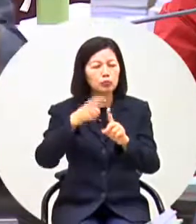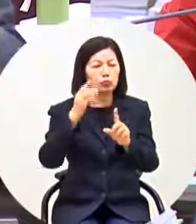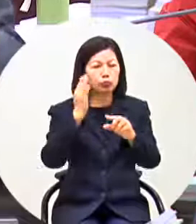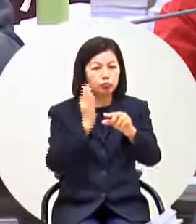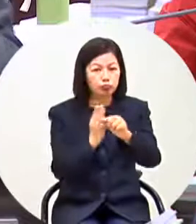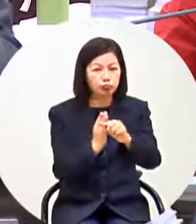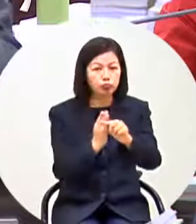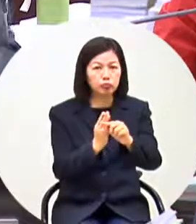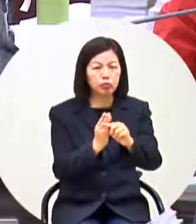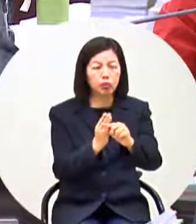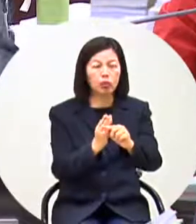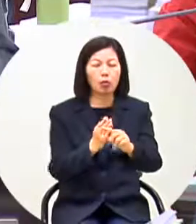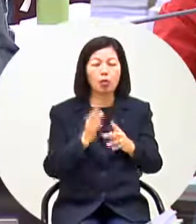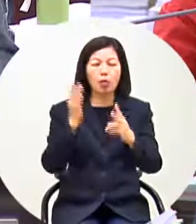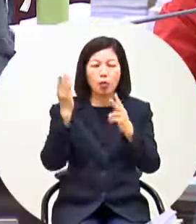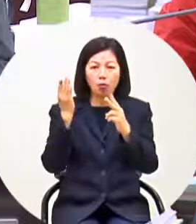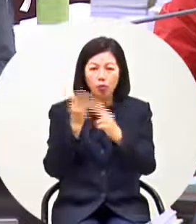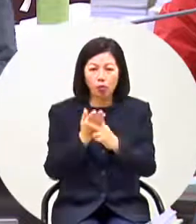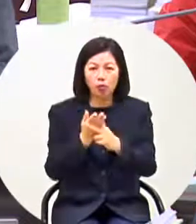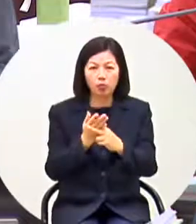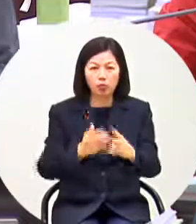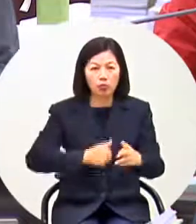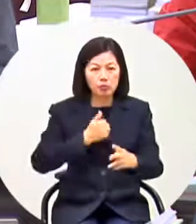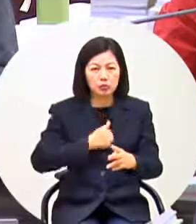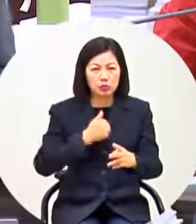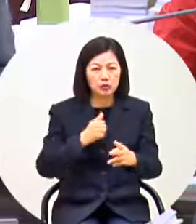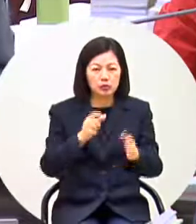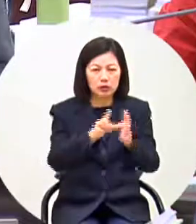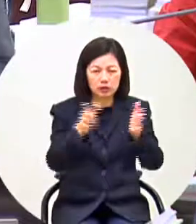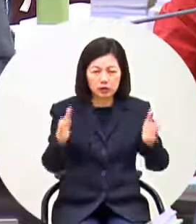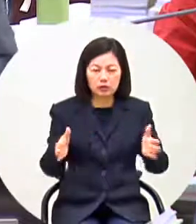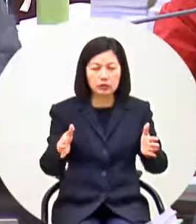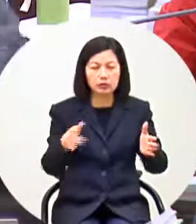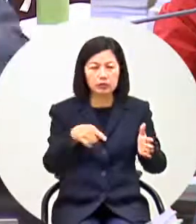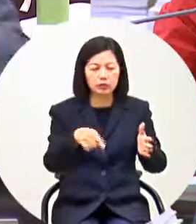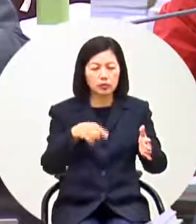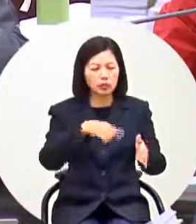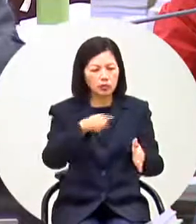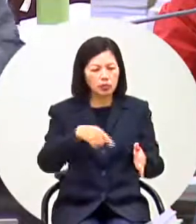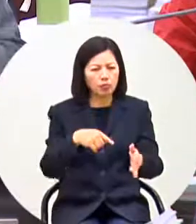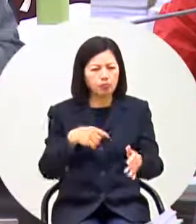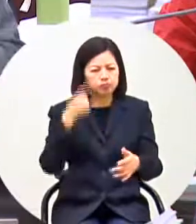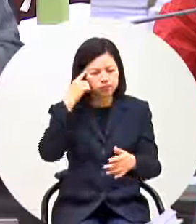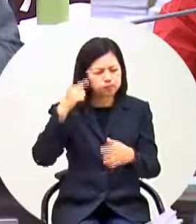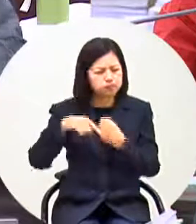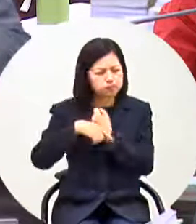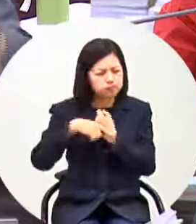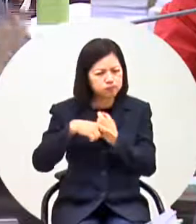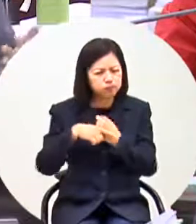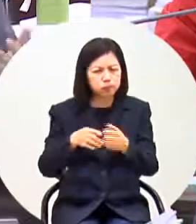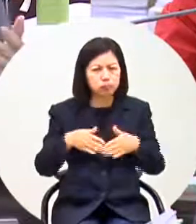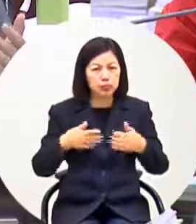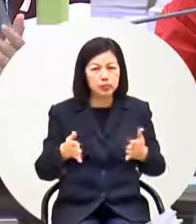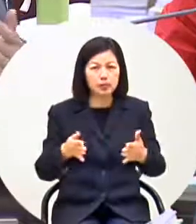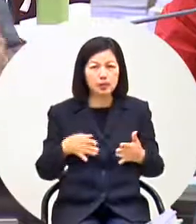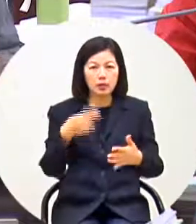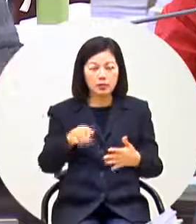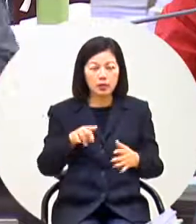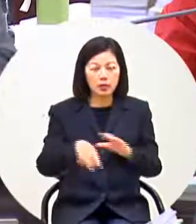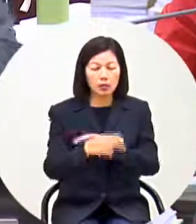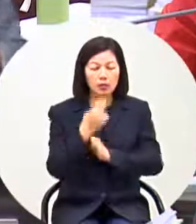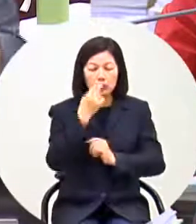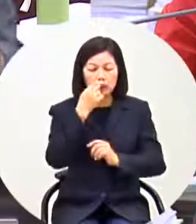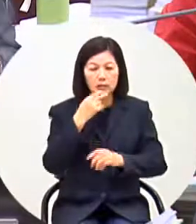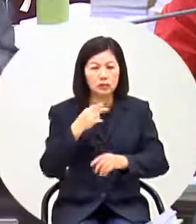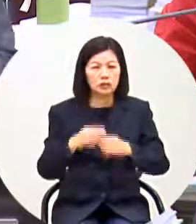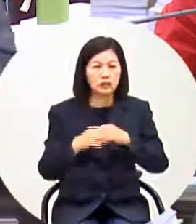的是在那一段期间，我们要不要再考虑，就是讲咱用空污基金延长？啊，